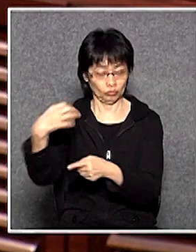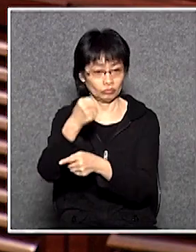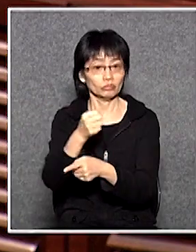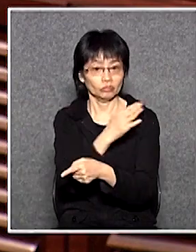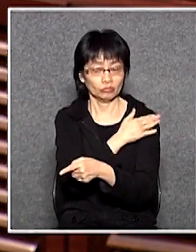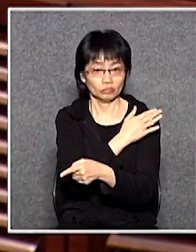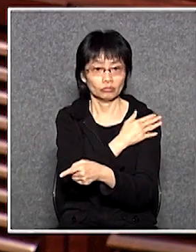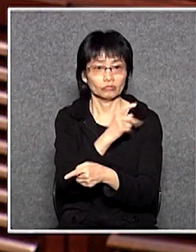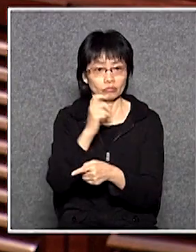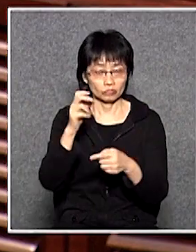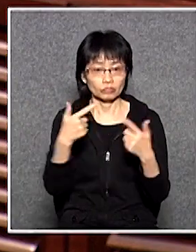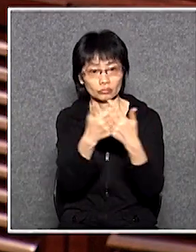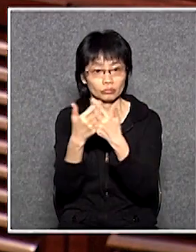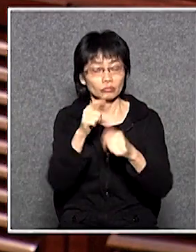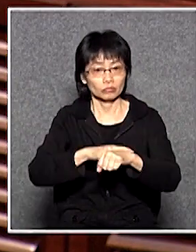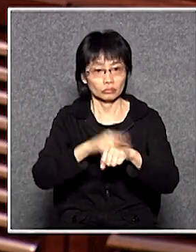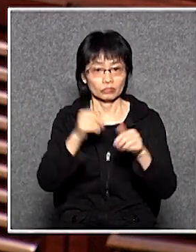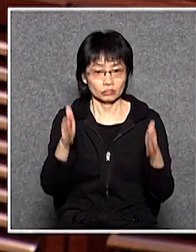正确、绝对啱的。